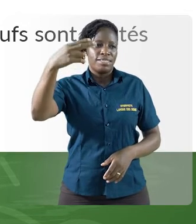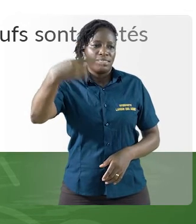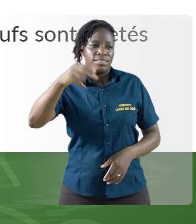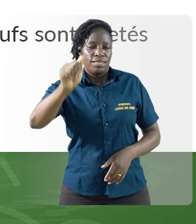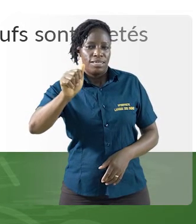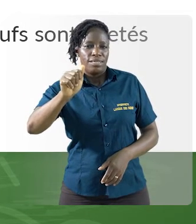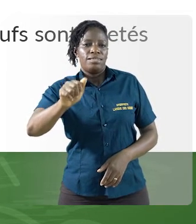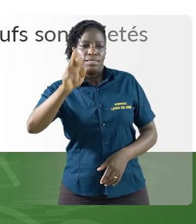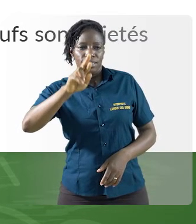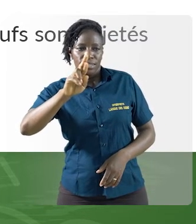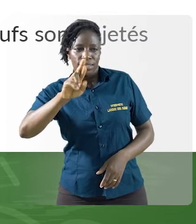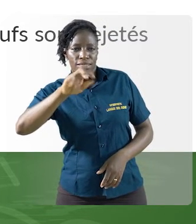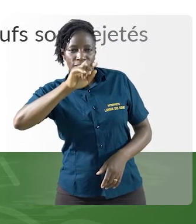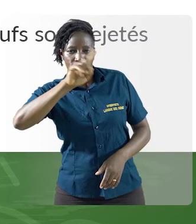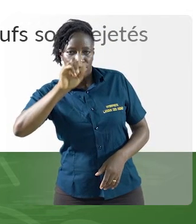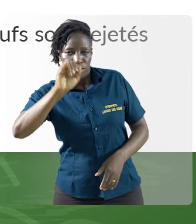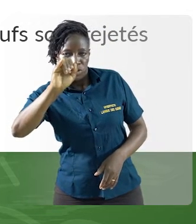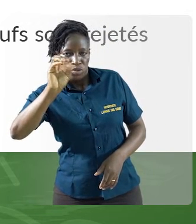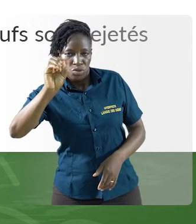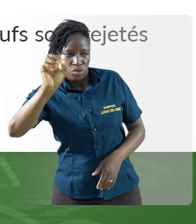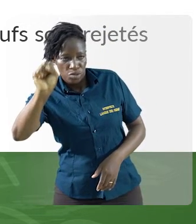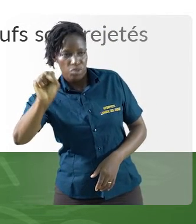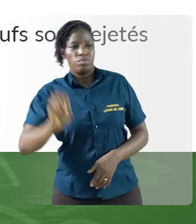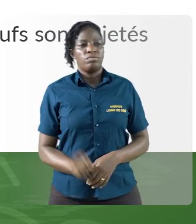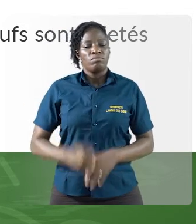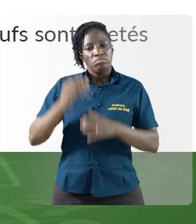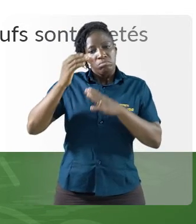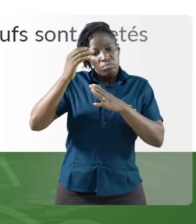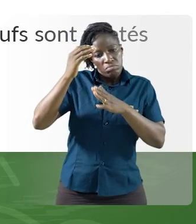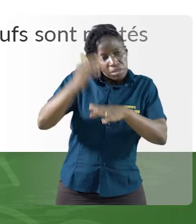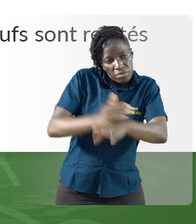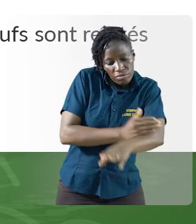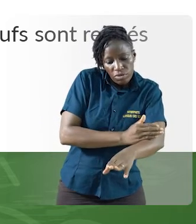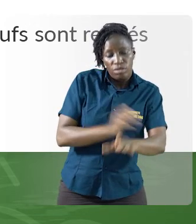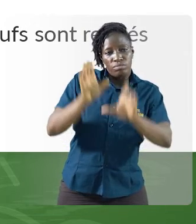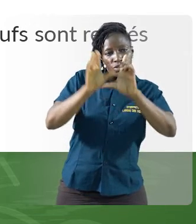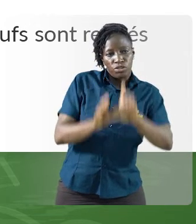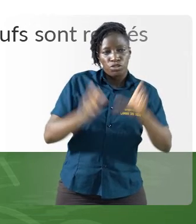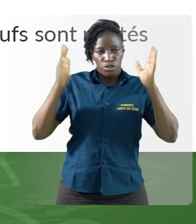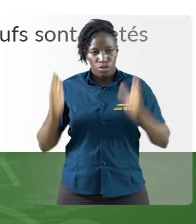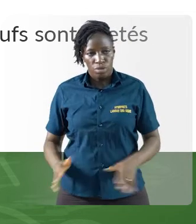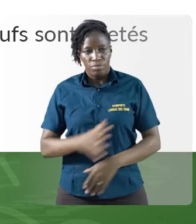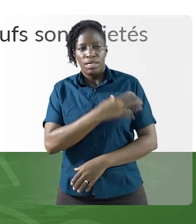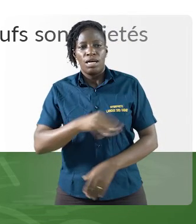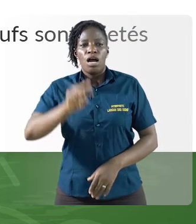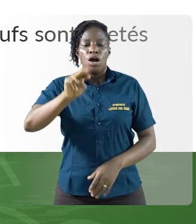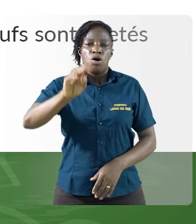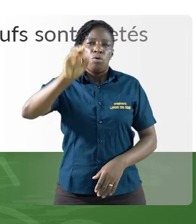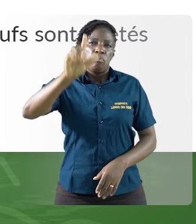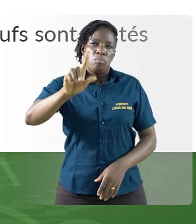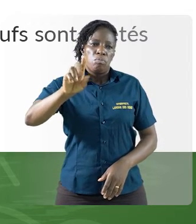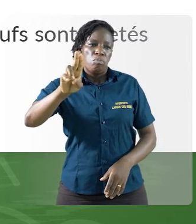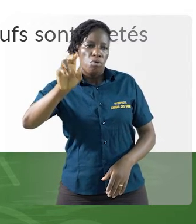et chez le mollusque vivant dans l'eau. L'homme malade